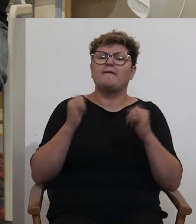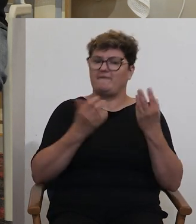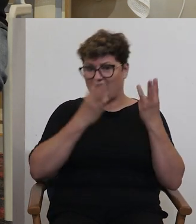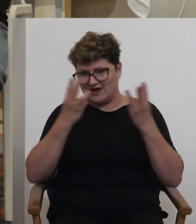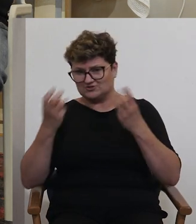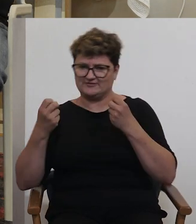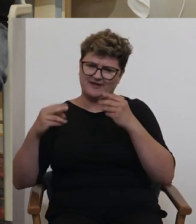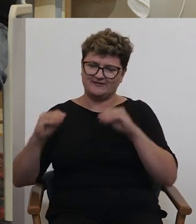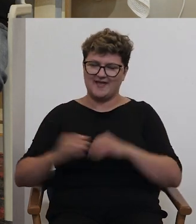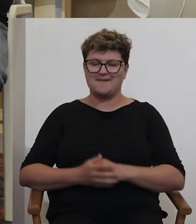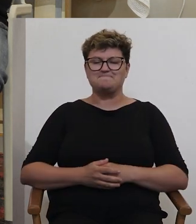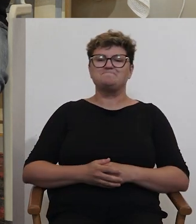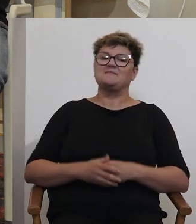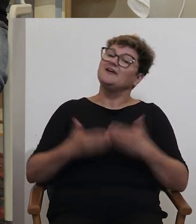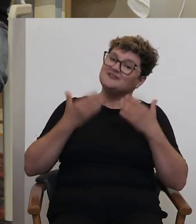Dzień dobry Państwu.